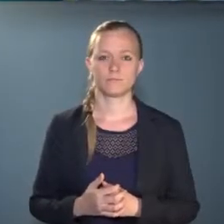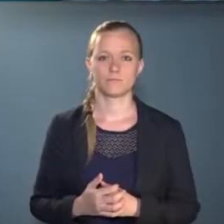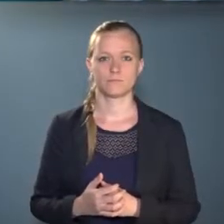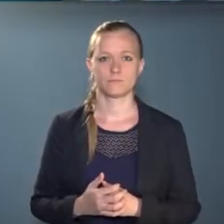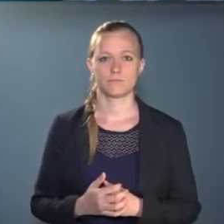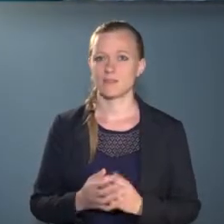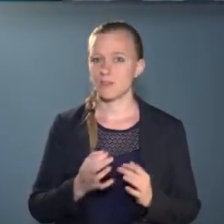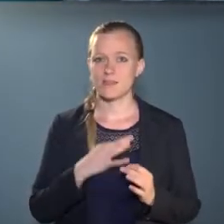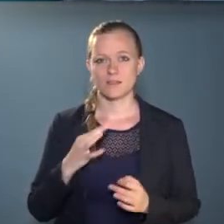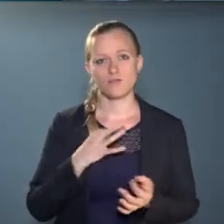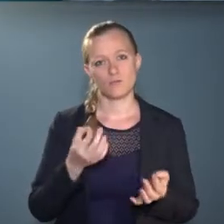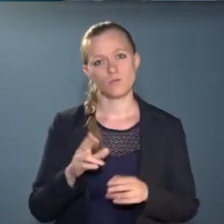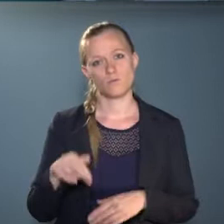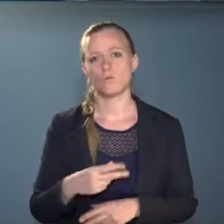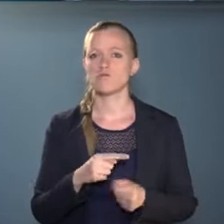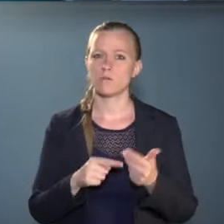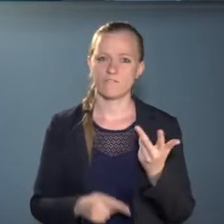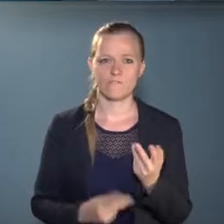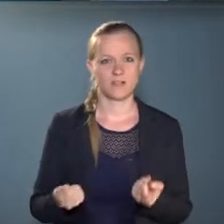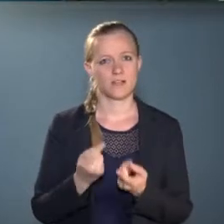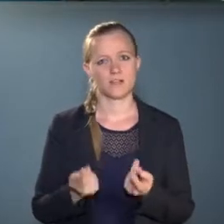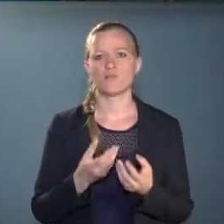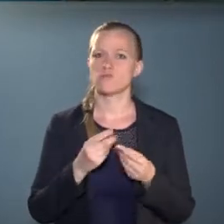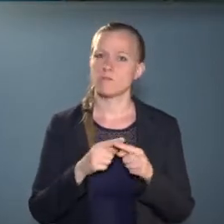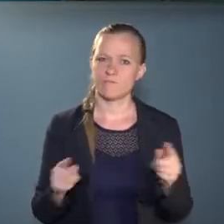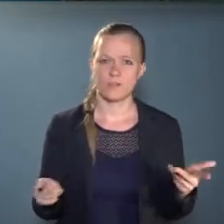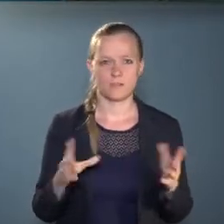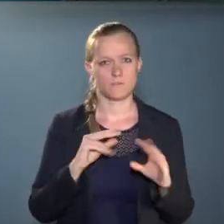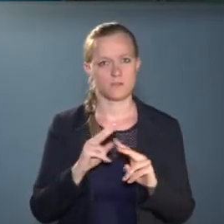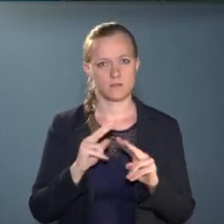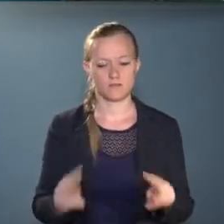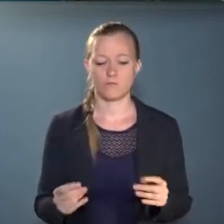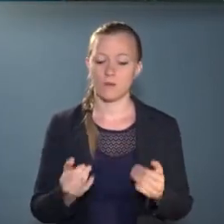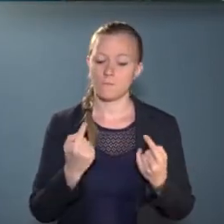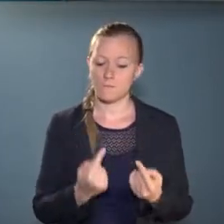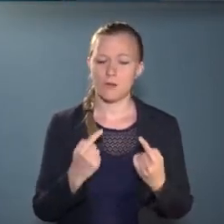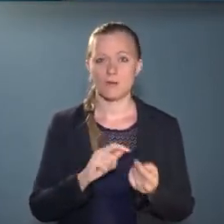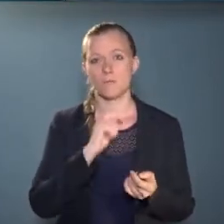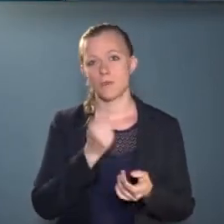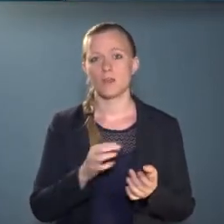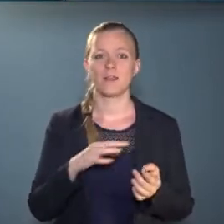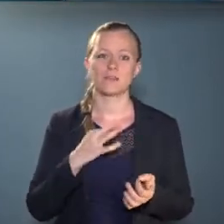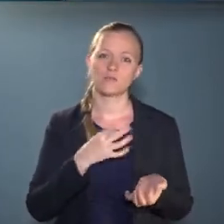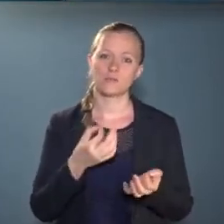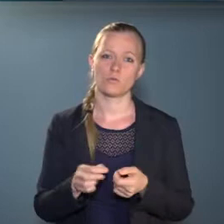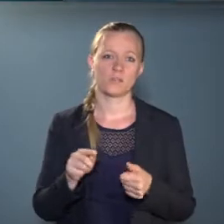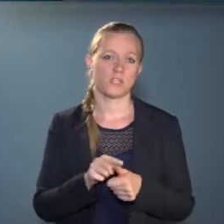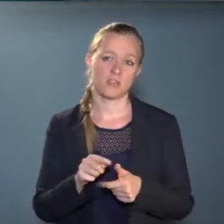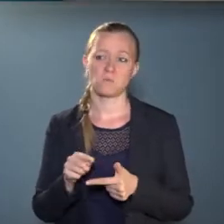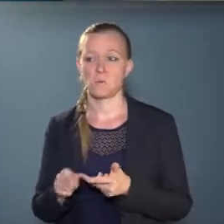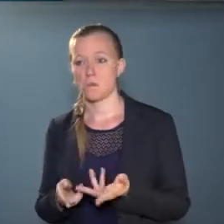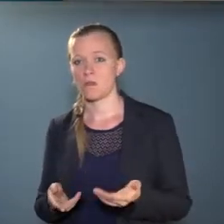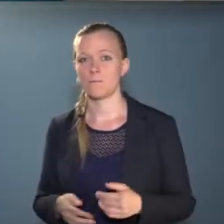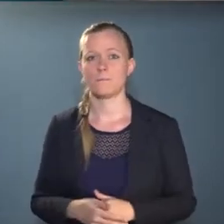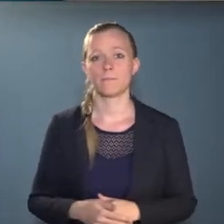Az egészségügyről sokféle hírünk és sokféle tapasztalatunk van, hiszen maga a magyar egészségügy ilyen is, meg olyan is.